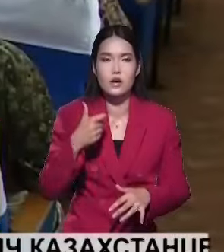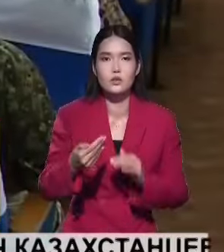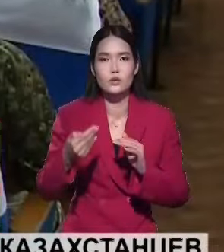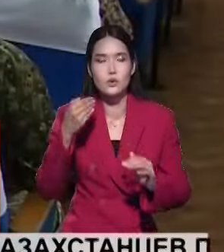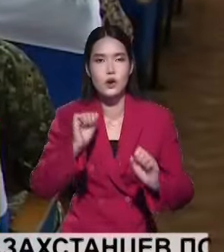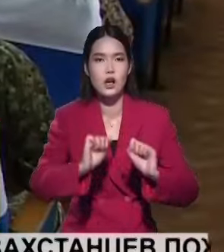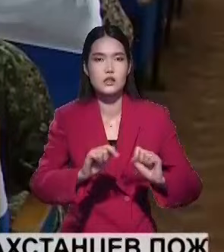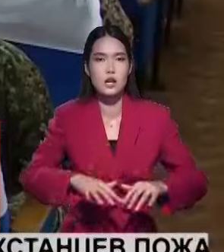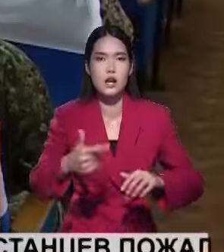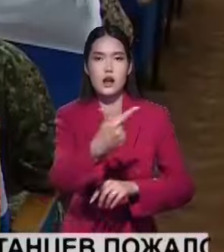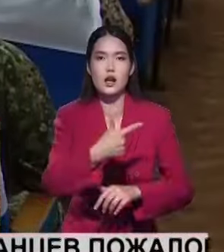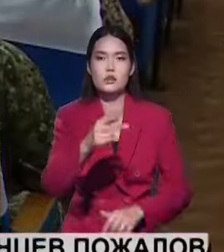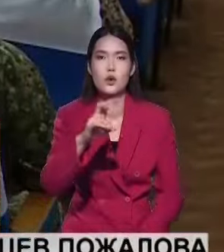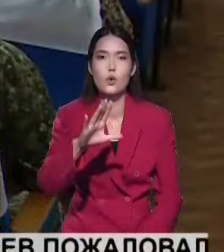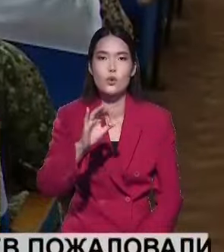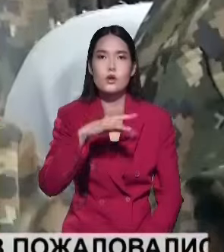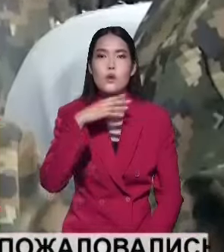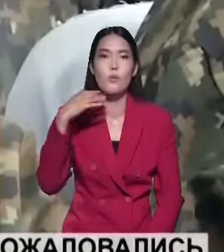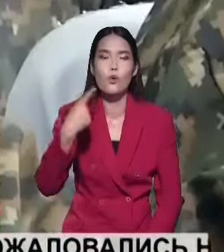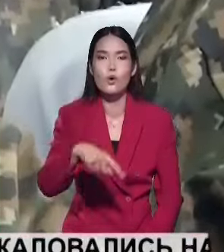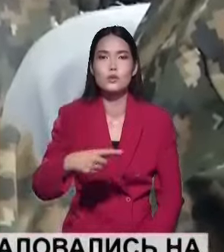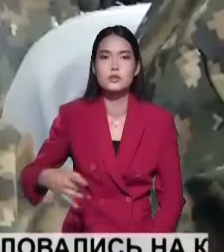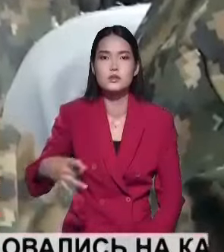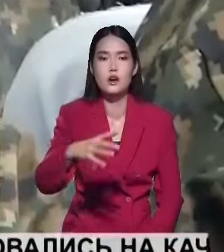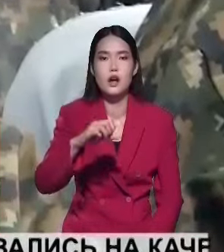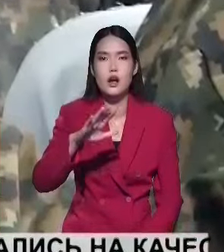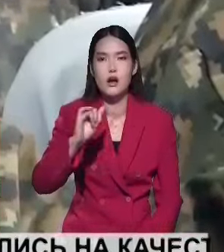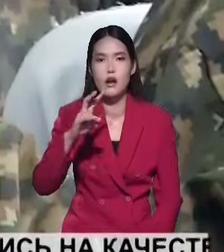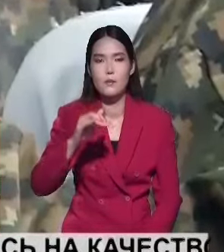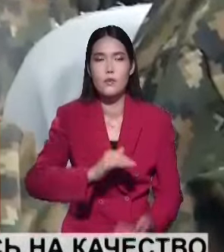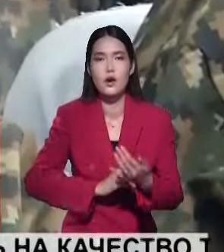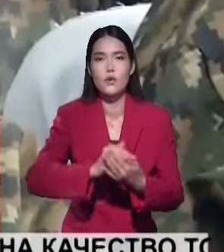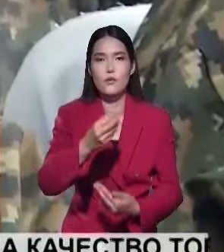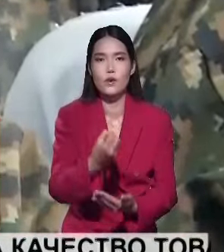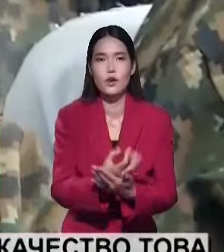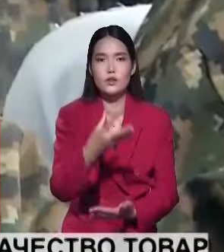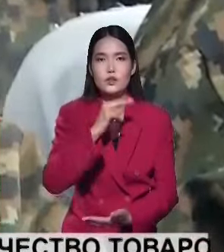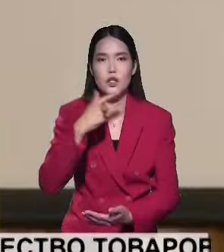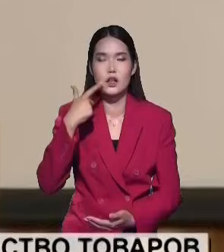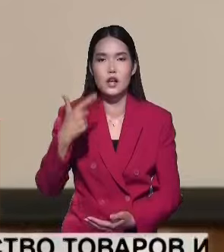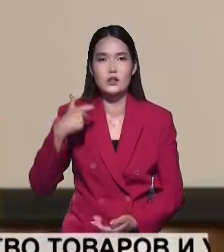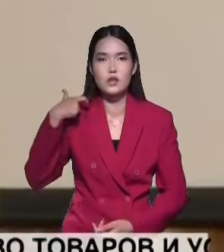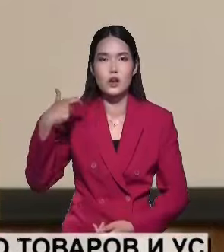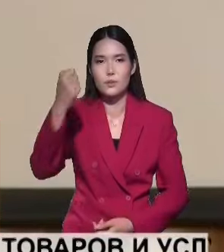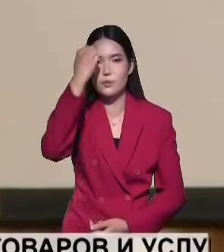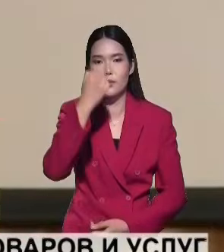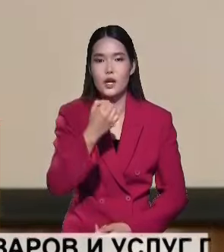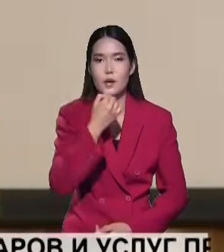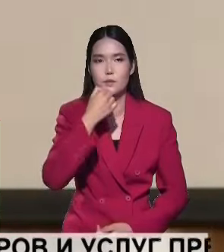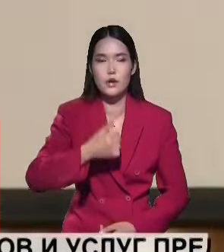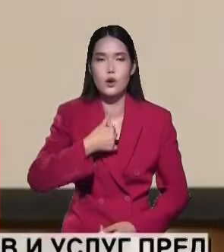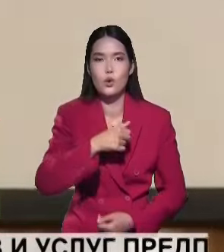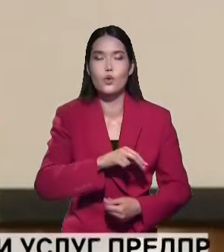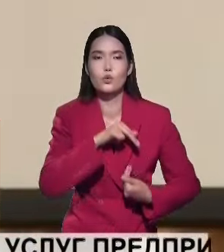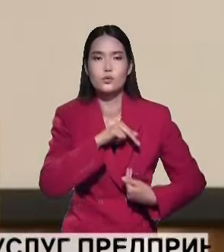подтопления в Атырау, Кульсары и многих других районах. В партии «Аманат» высоко оценили работу солдат, офицеров и поблагодарили за достойную службу